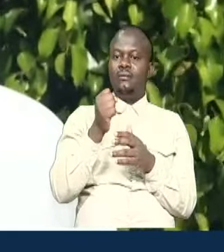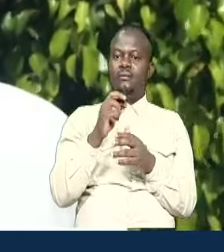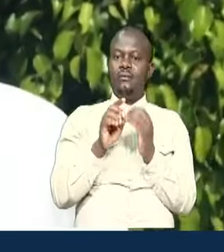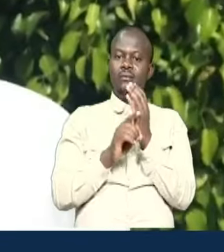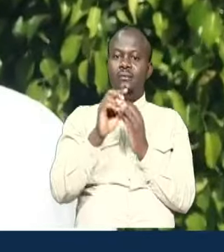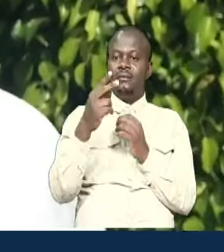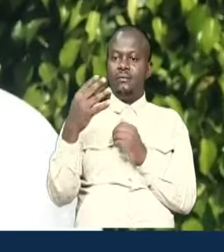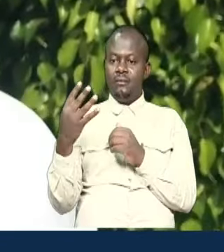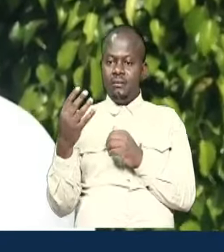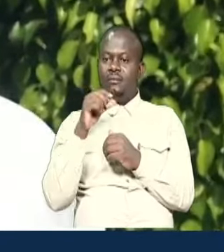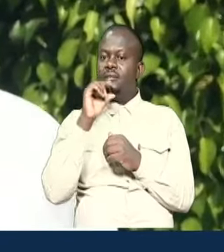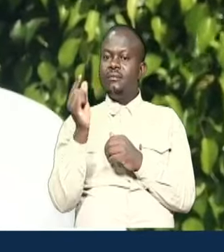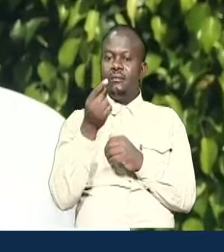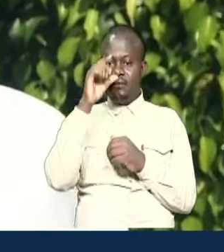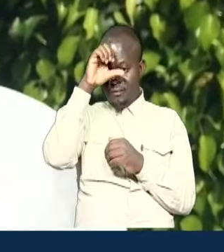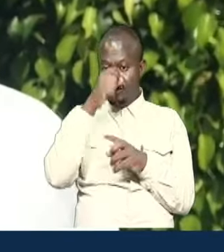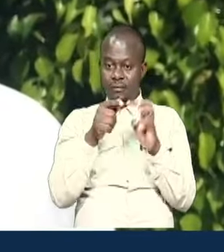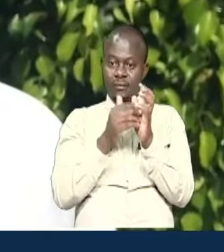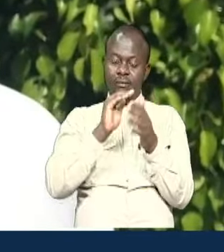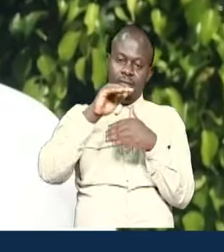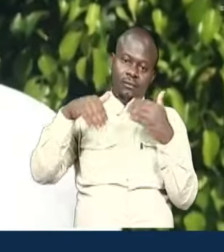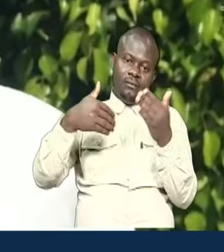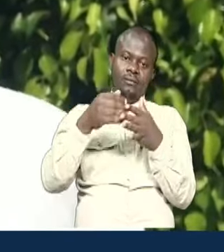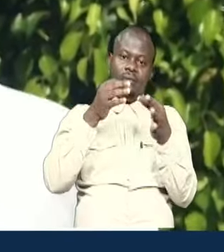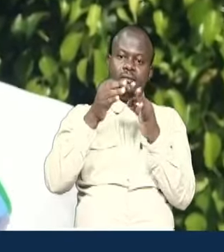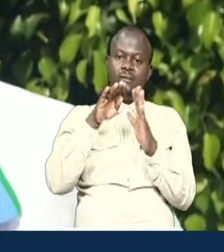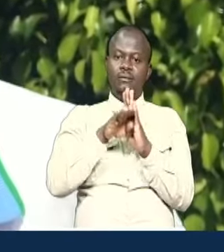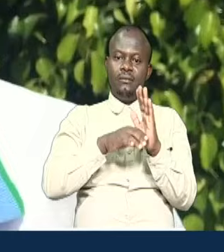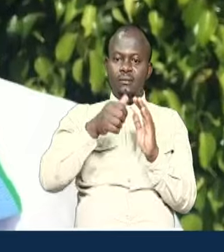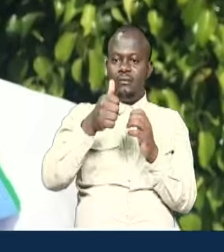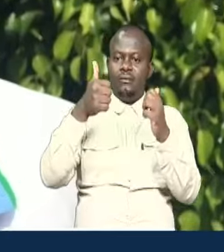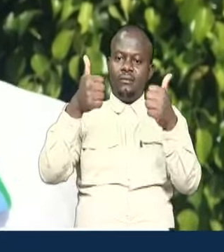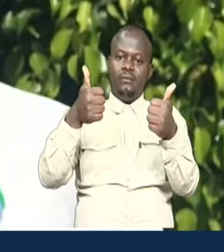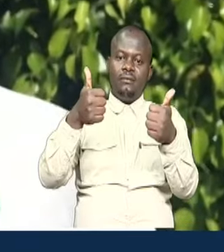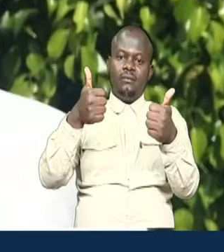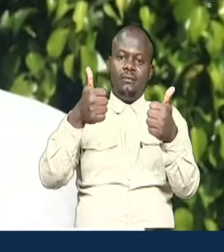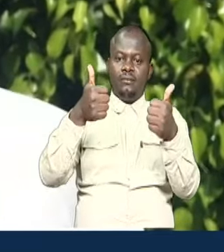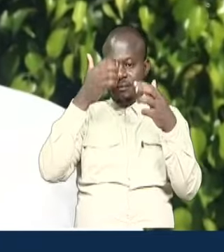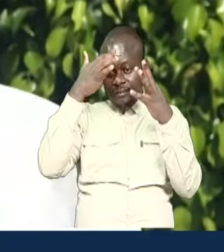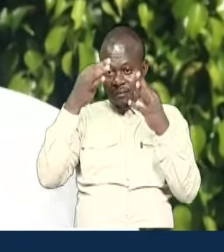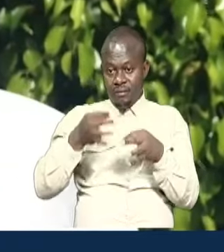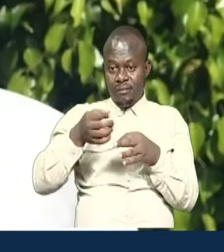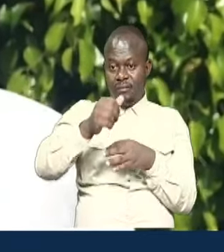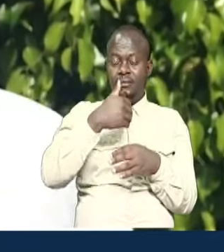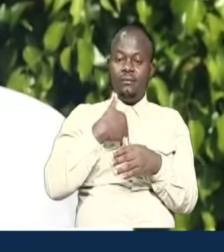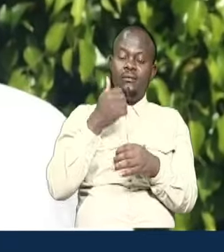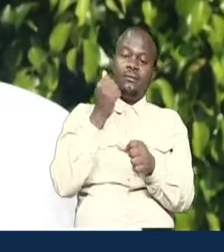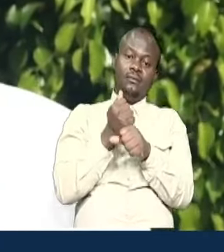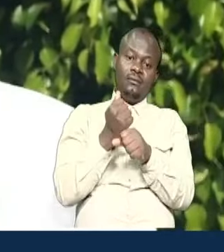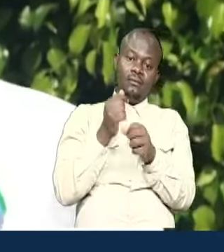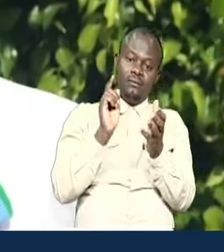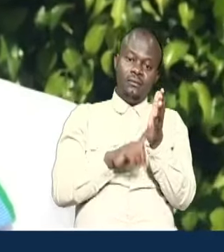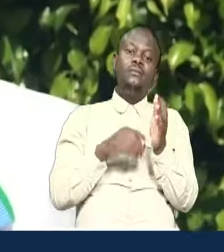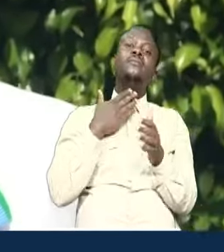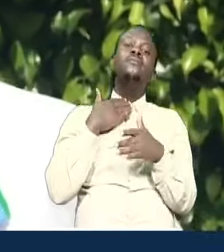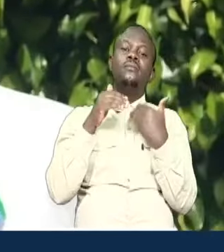24 bose nta n'umwe wasibye kandi buri wese agasobanura gahunda ye neza. Imigambi afite ibyo yakoze ibyo